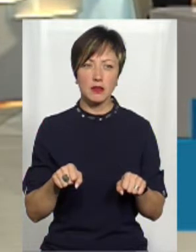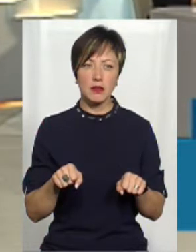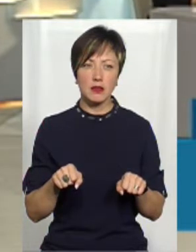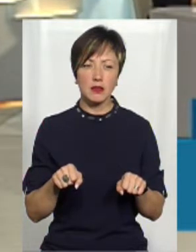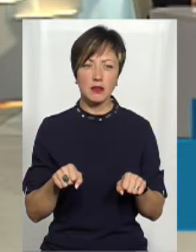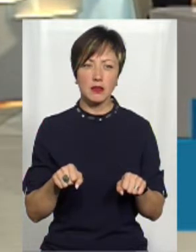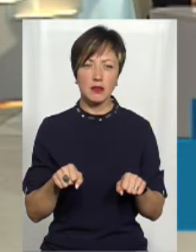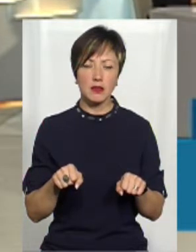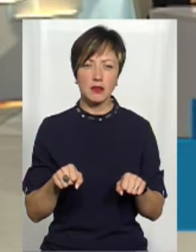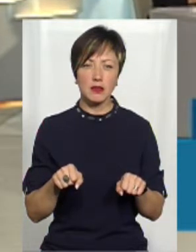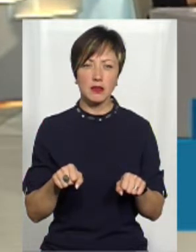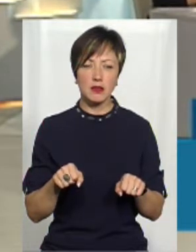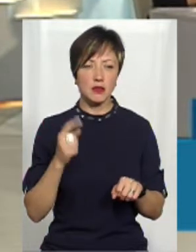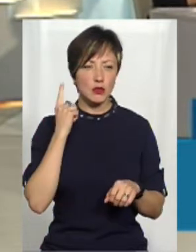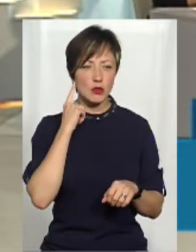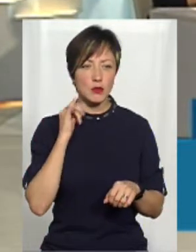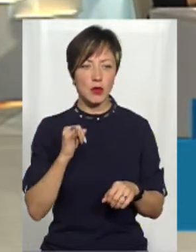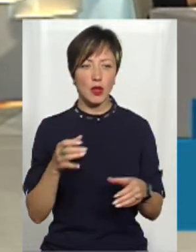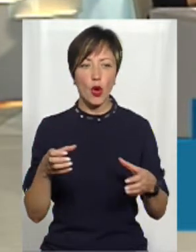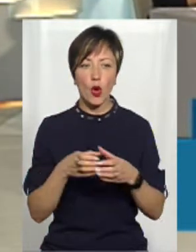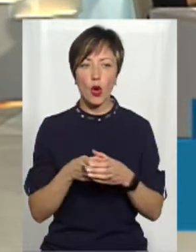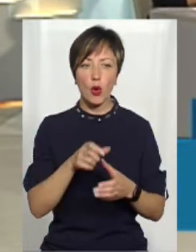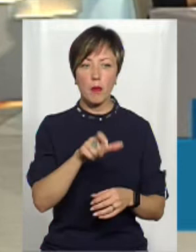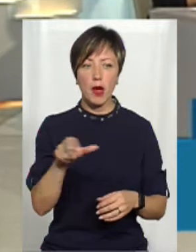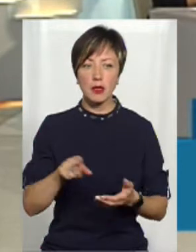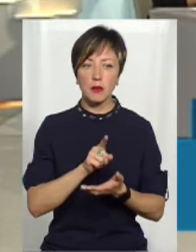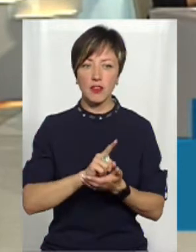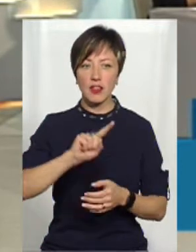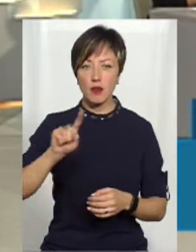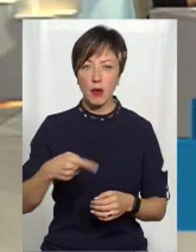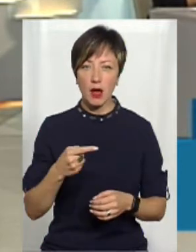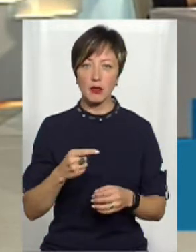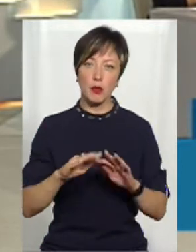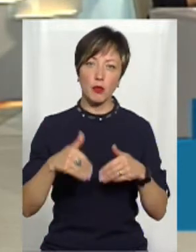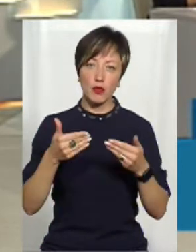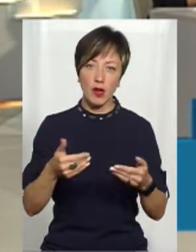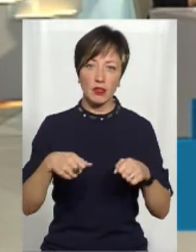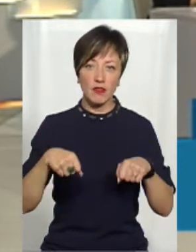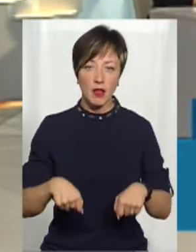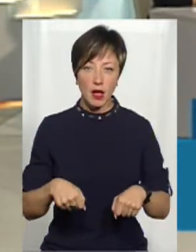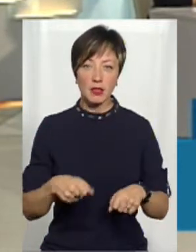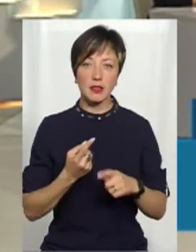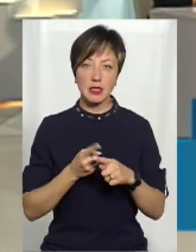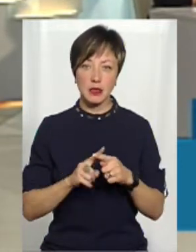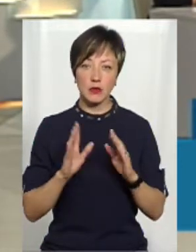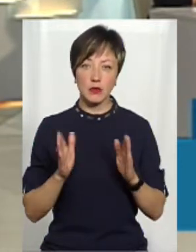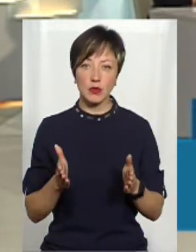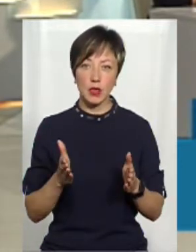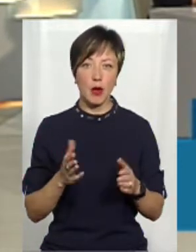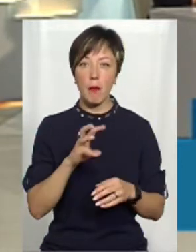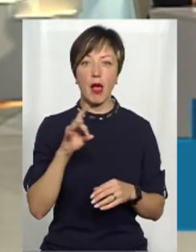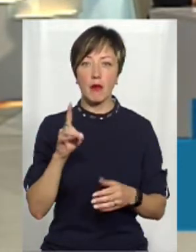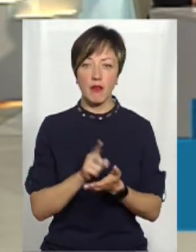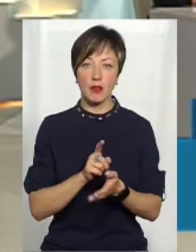цим займатися. Мабуть, що громада повинна вимагати, повинна щось пропонувати владі, бо це буде бути не тільки мер,